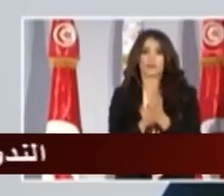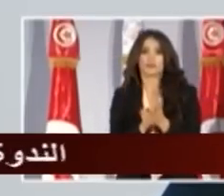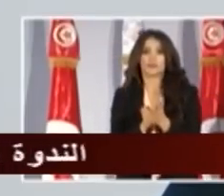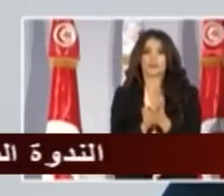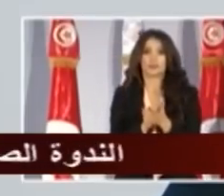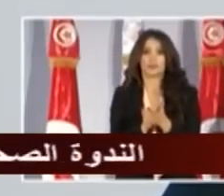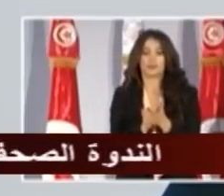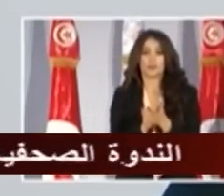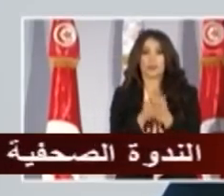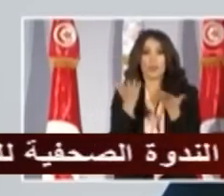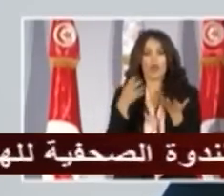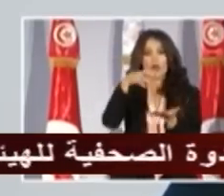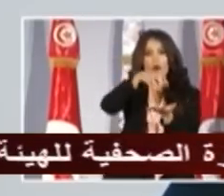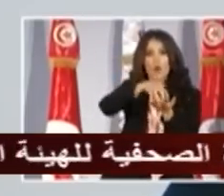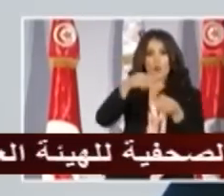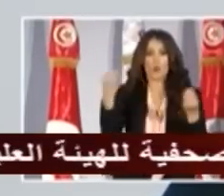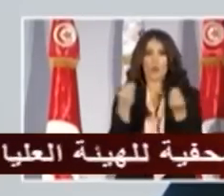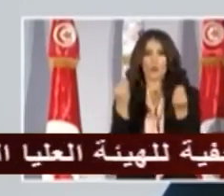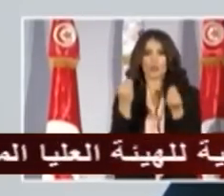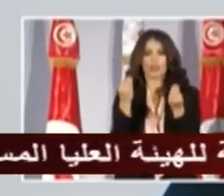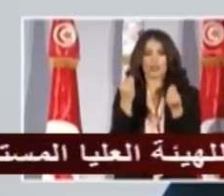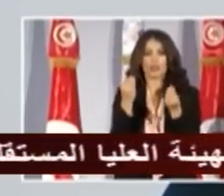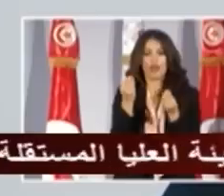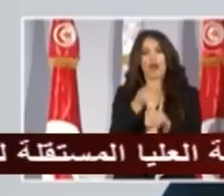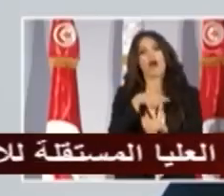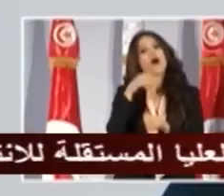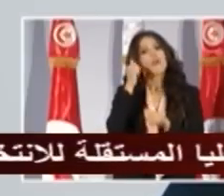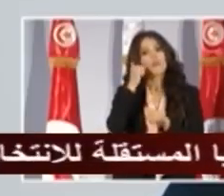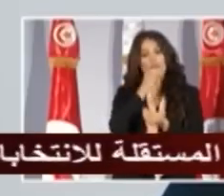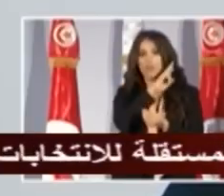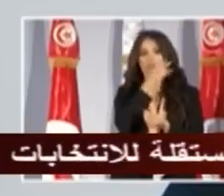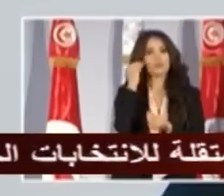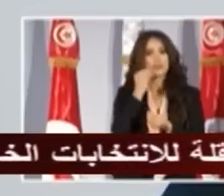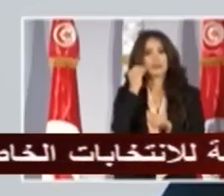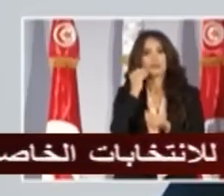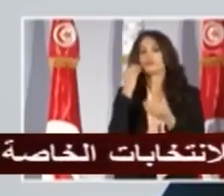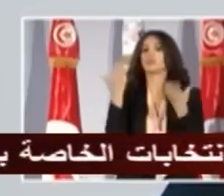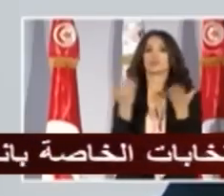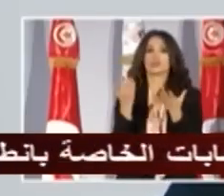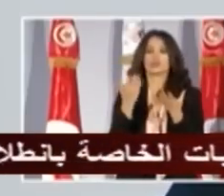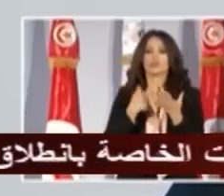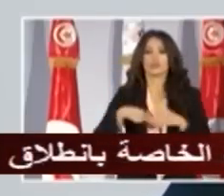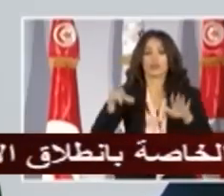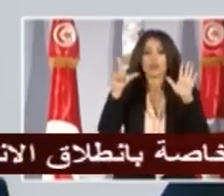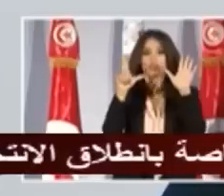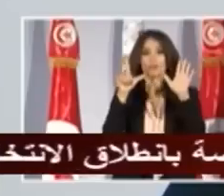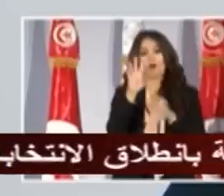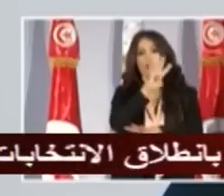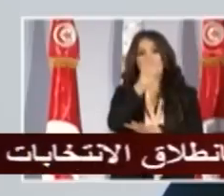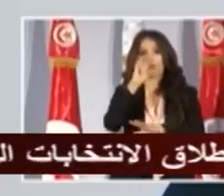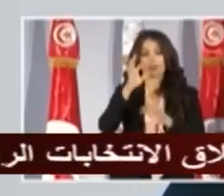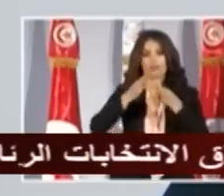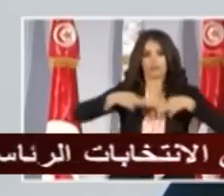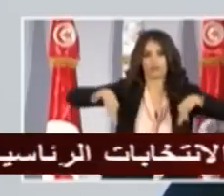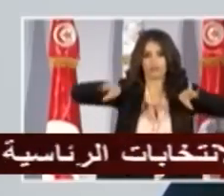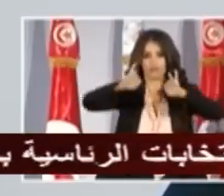وما قرابه ابو ظبي عندنا فيها سبعه واربعين مركز